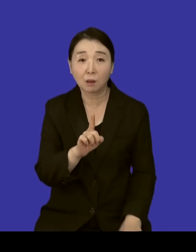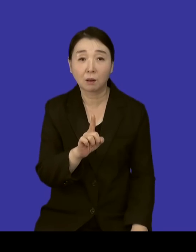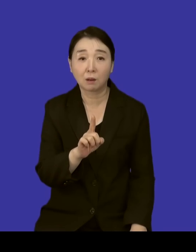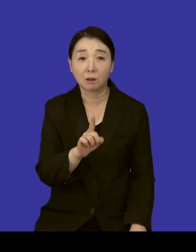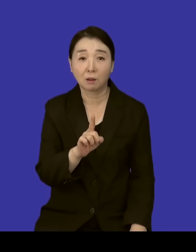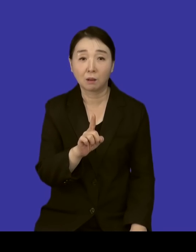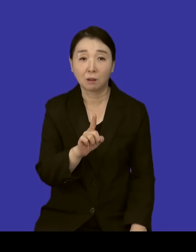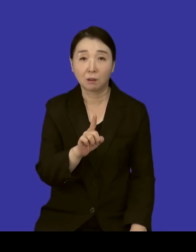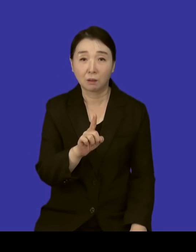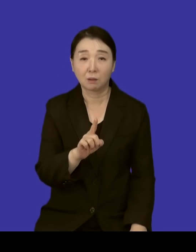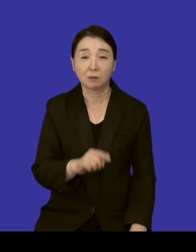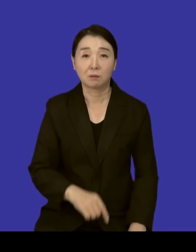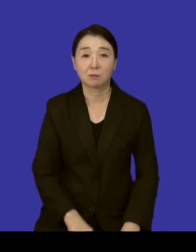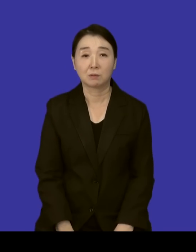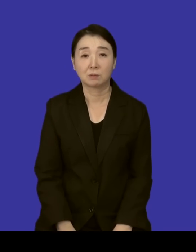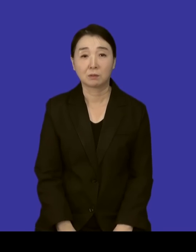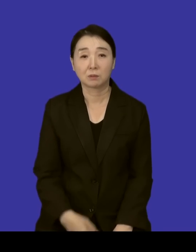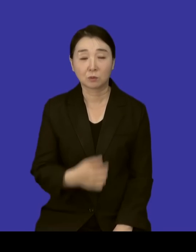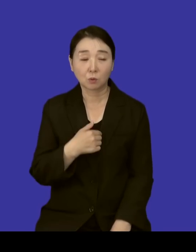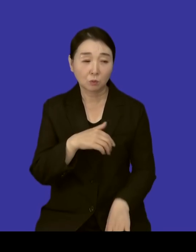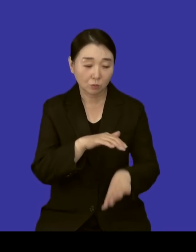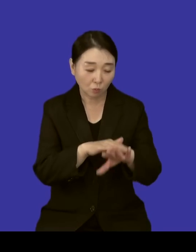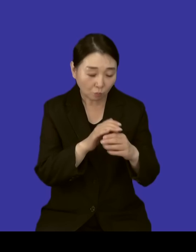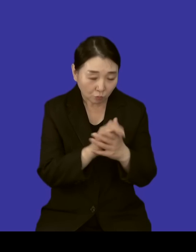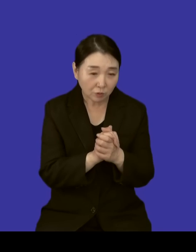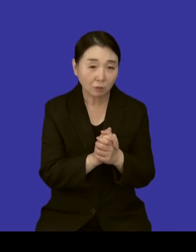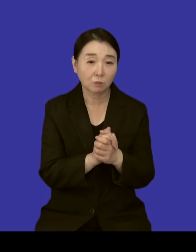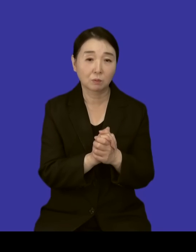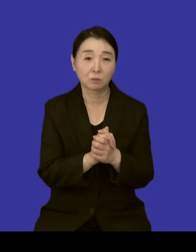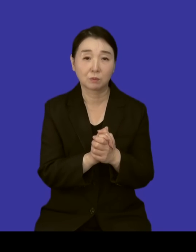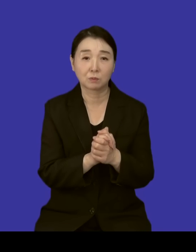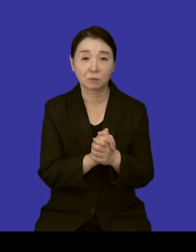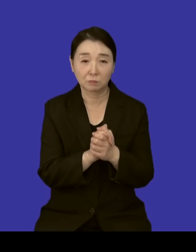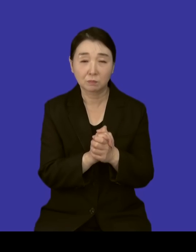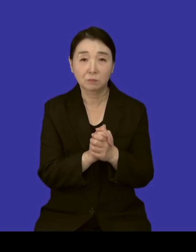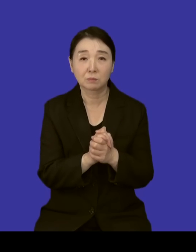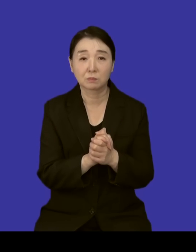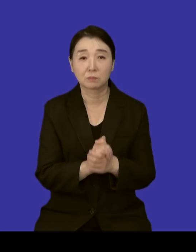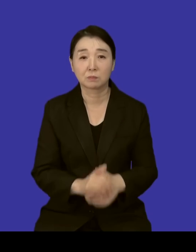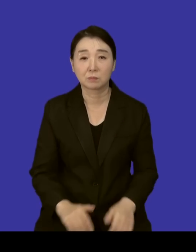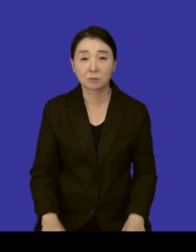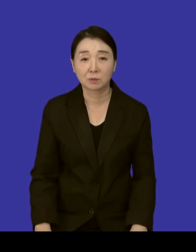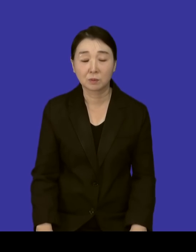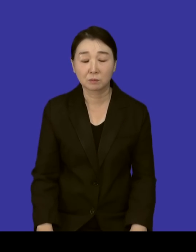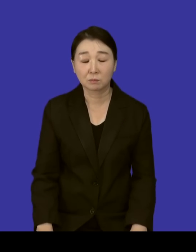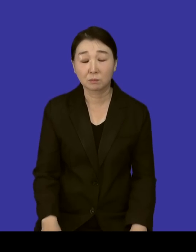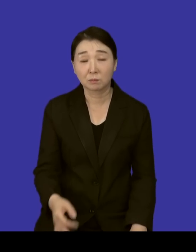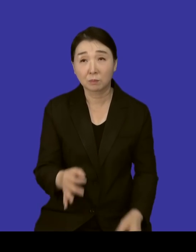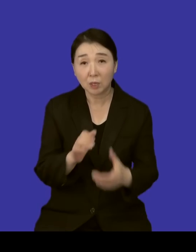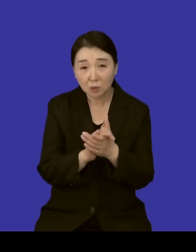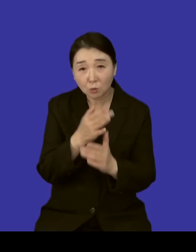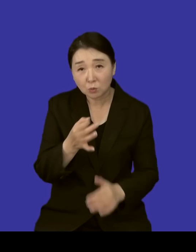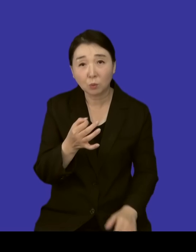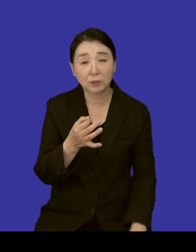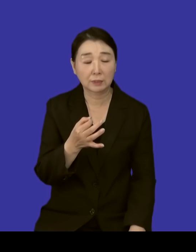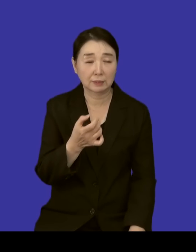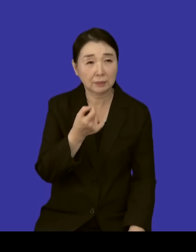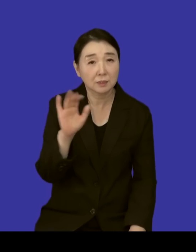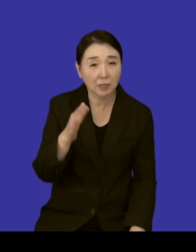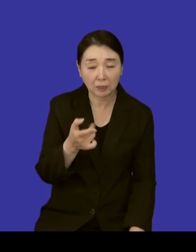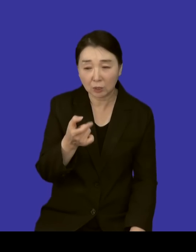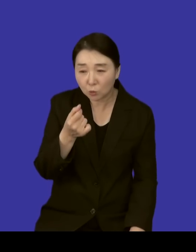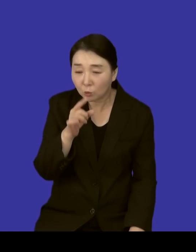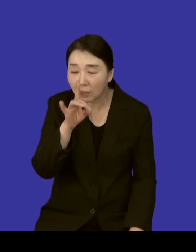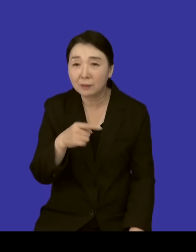또 숨기면서 네. 손을 붙잡고 크지도 적지도 않은 소리로 크면 또 안 되고 작으면 안 들리니까